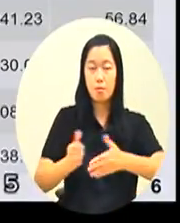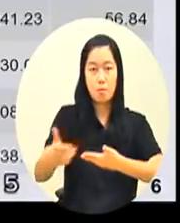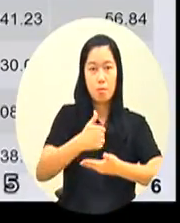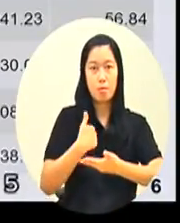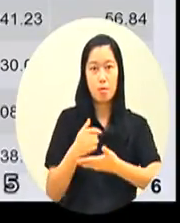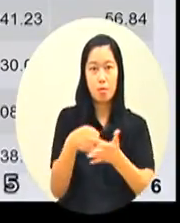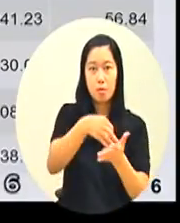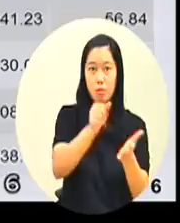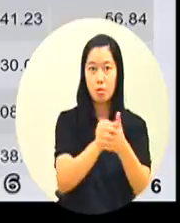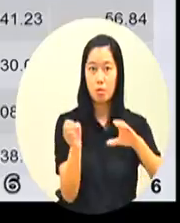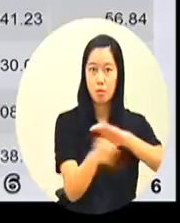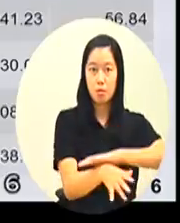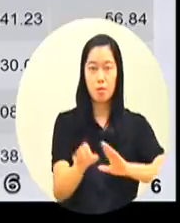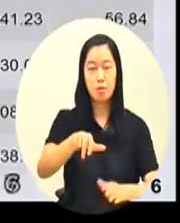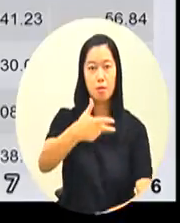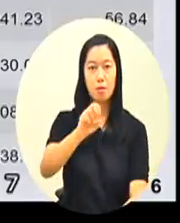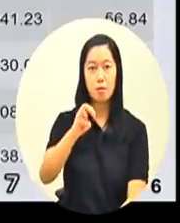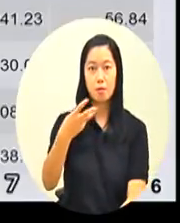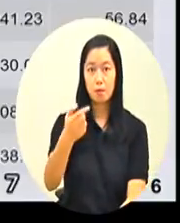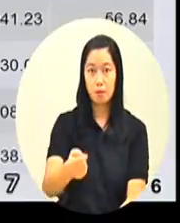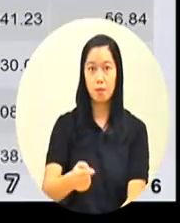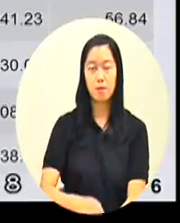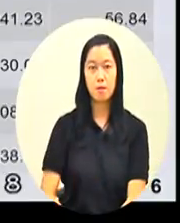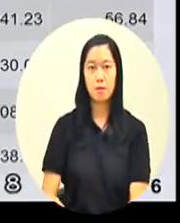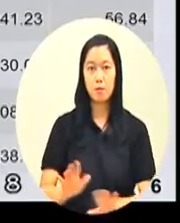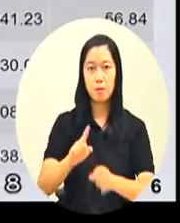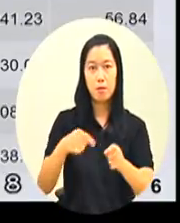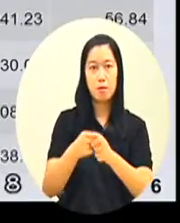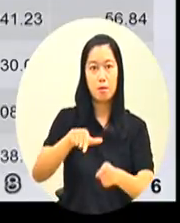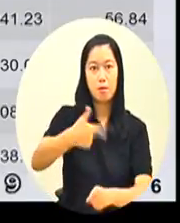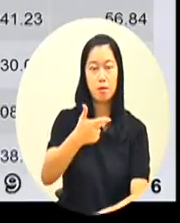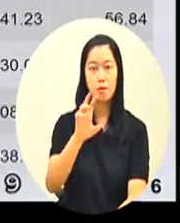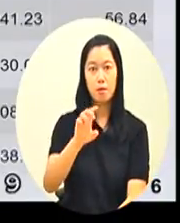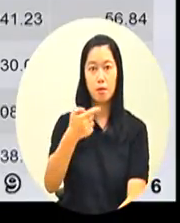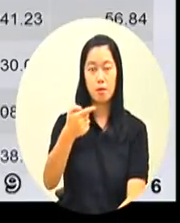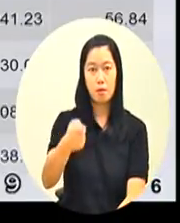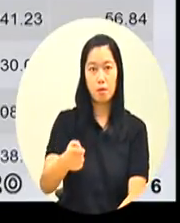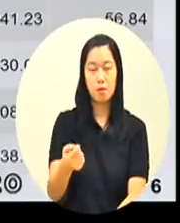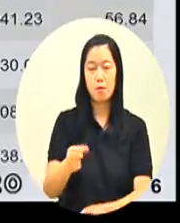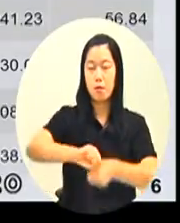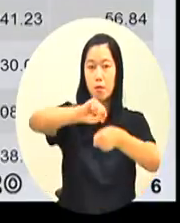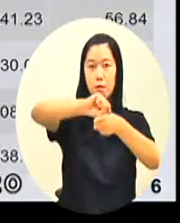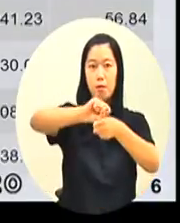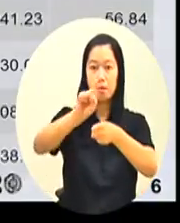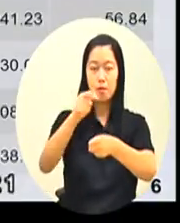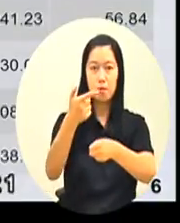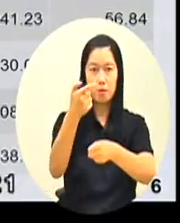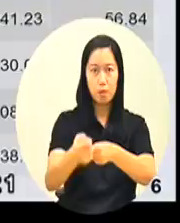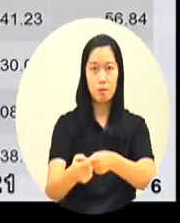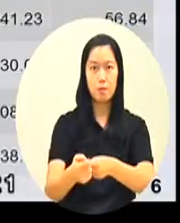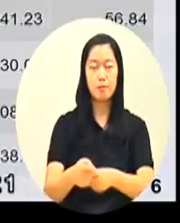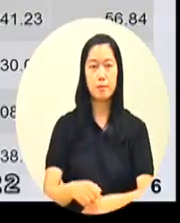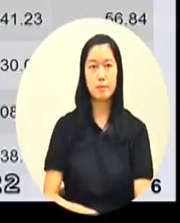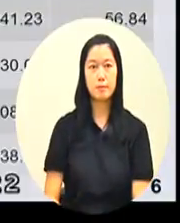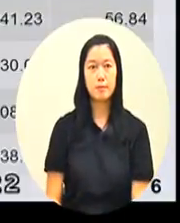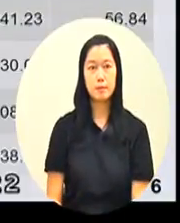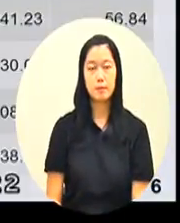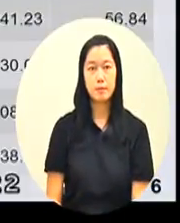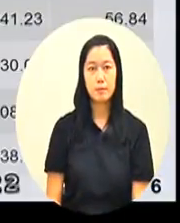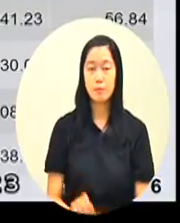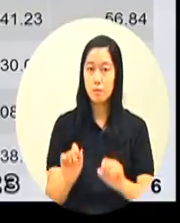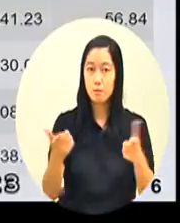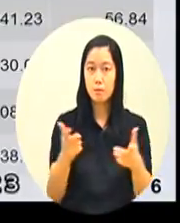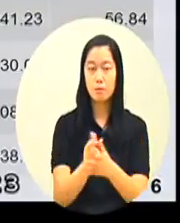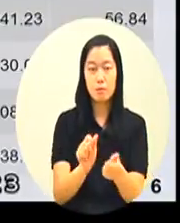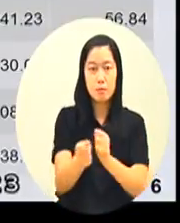列703亿，比今年的687亿多了将近16亿，多了15.9亿。非税